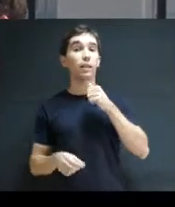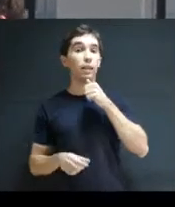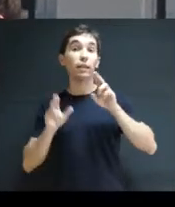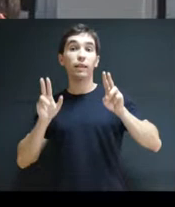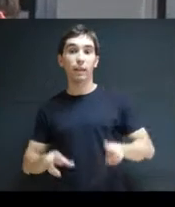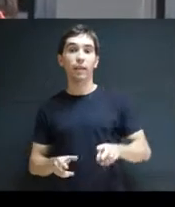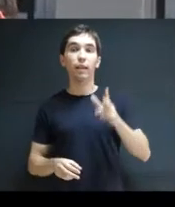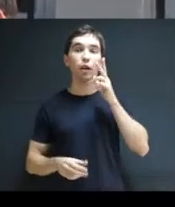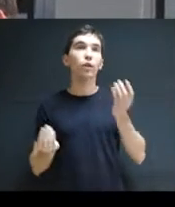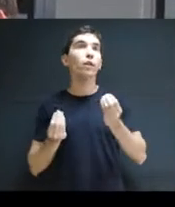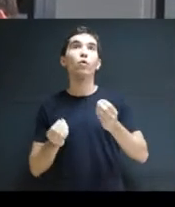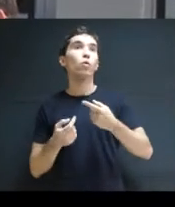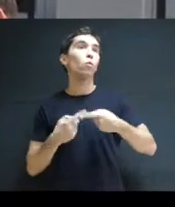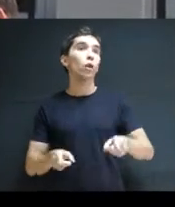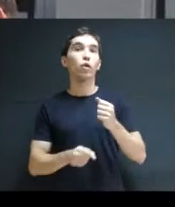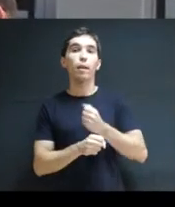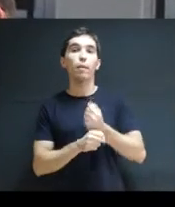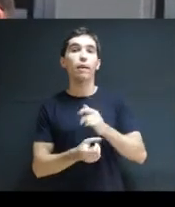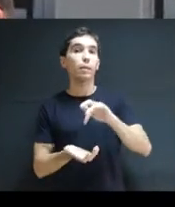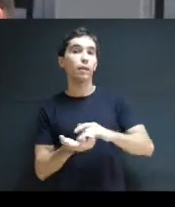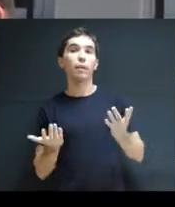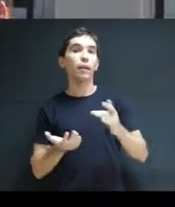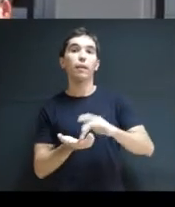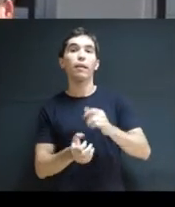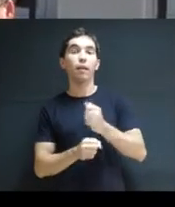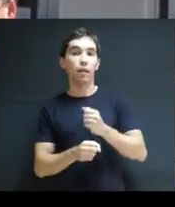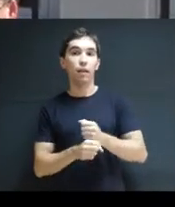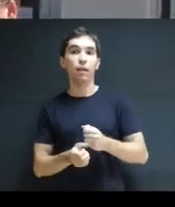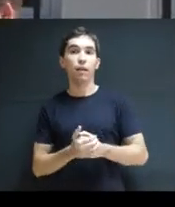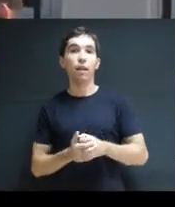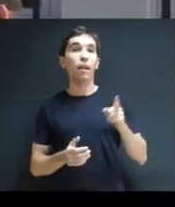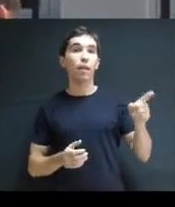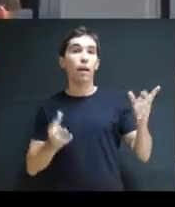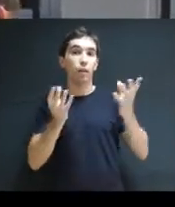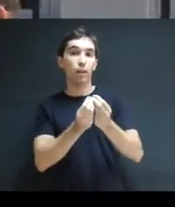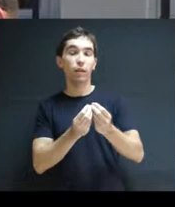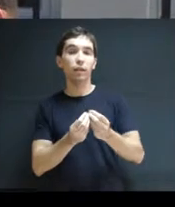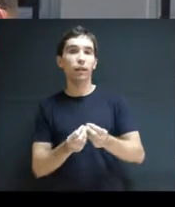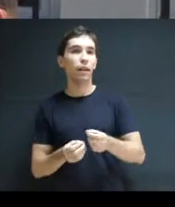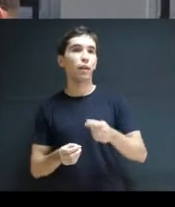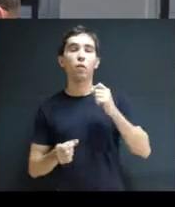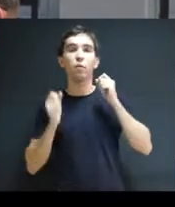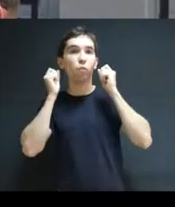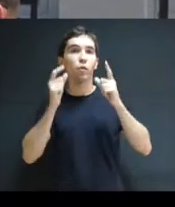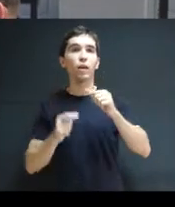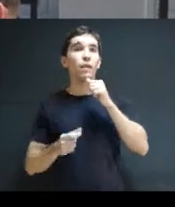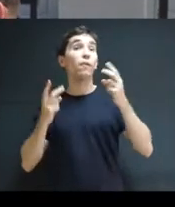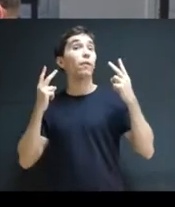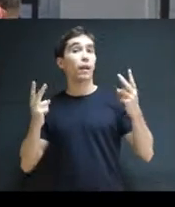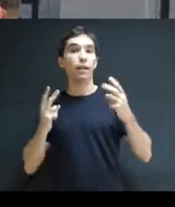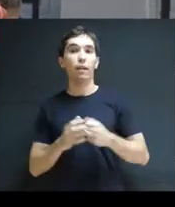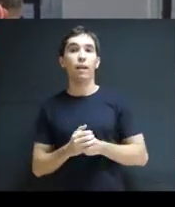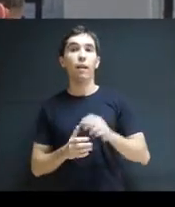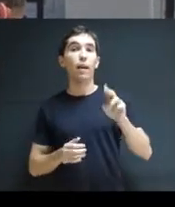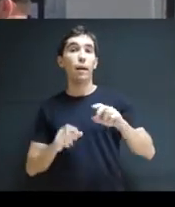zaista žele učiniti nešto drugačije na mjestima gdje rade. Mislim da je ta kombinacija veoma jedinstvena u svijetu i vrlo vrijedna, u smislu